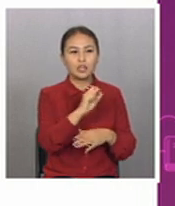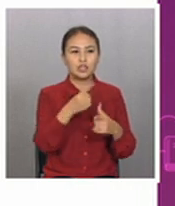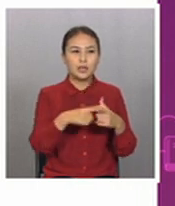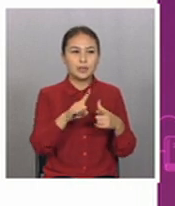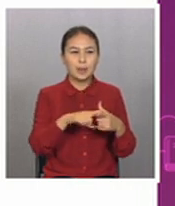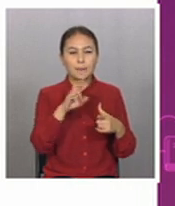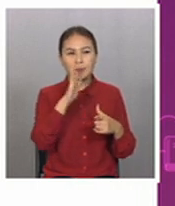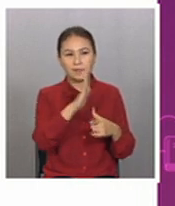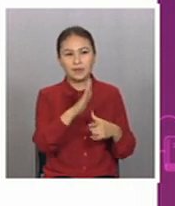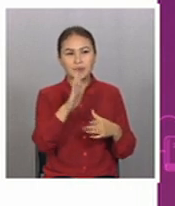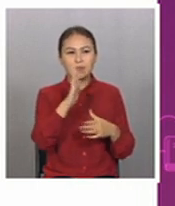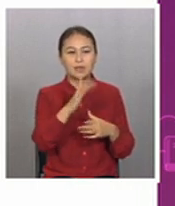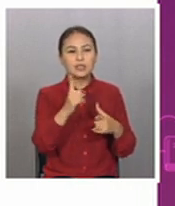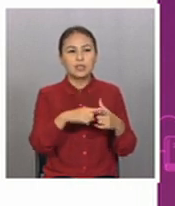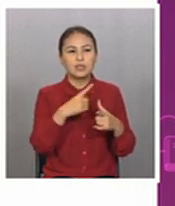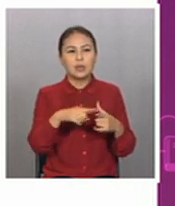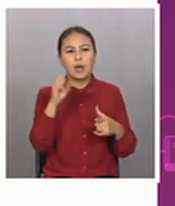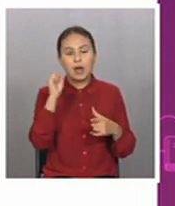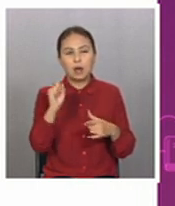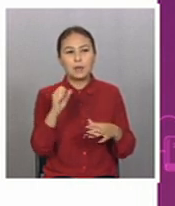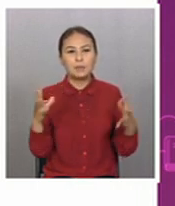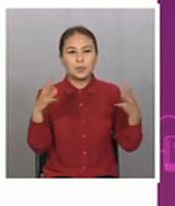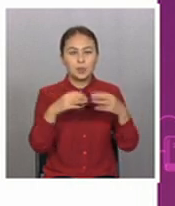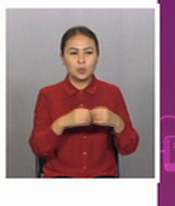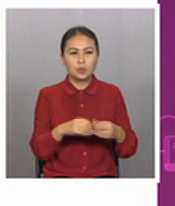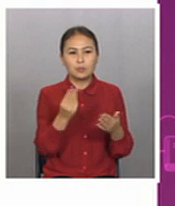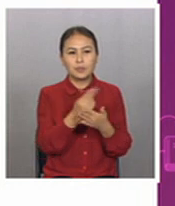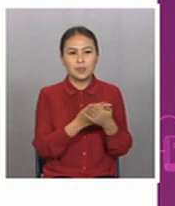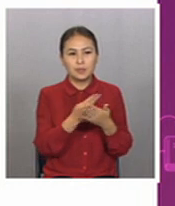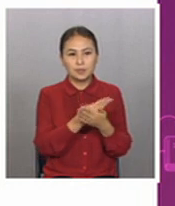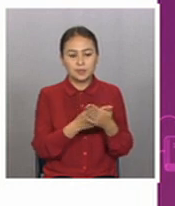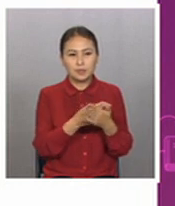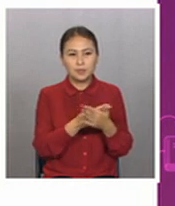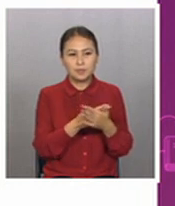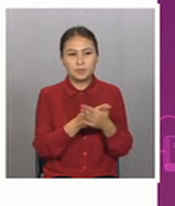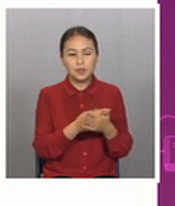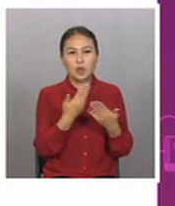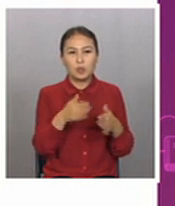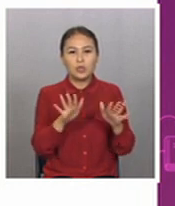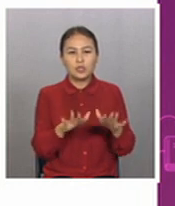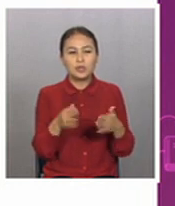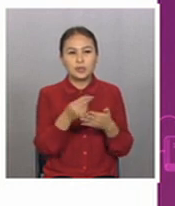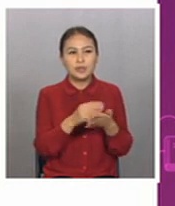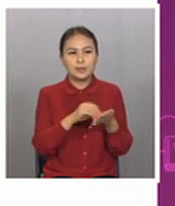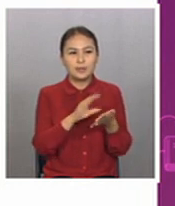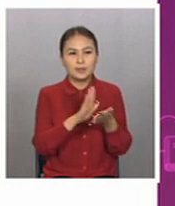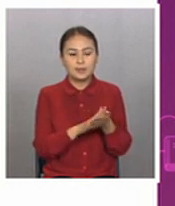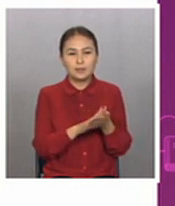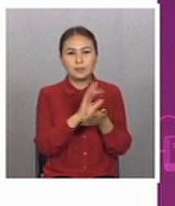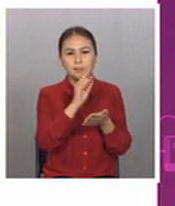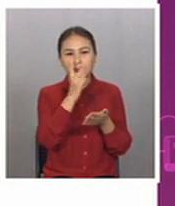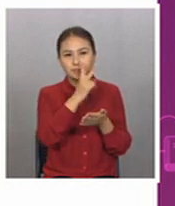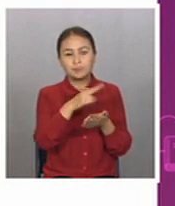В және А жиындарының бірігуін бейнелейміз. Бұл жиындардың элементтеріне